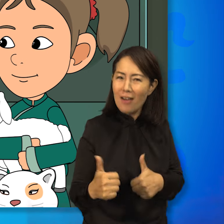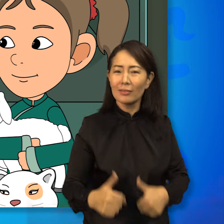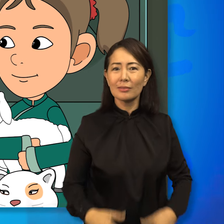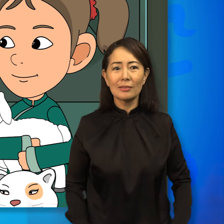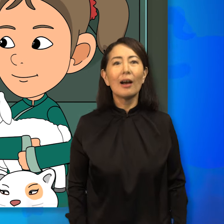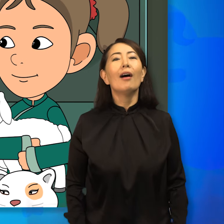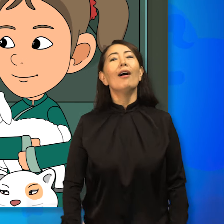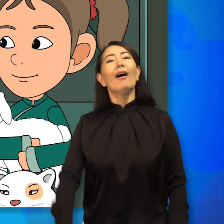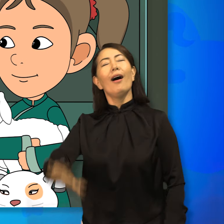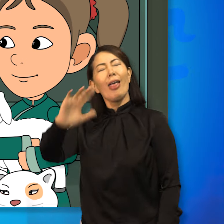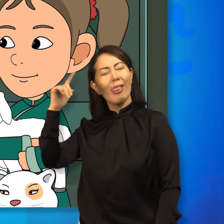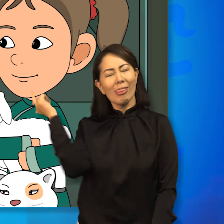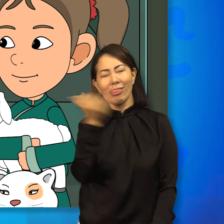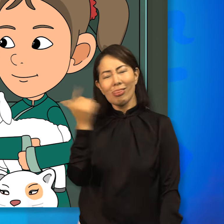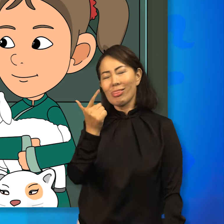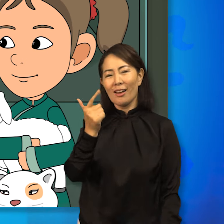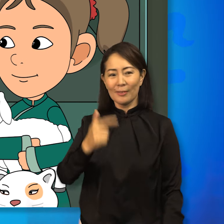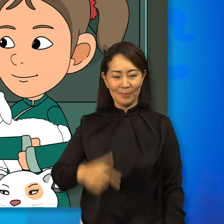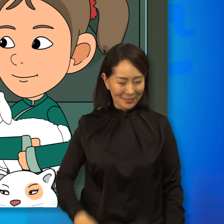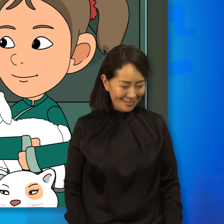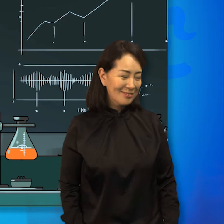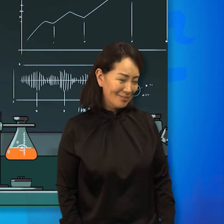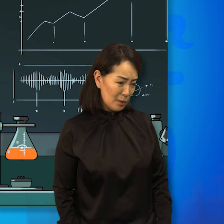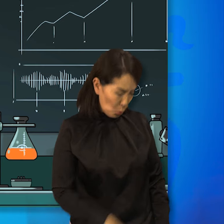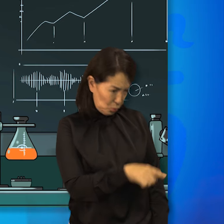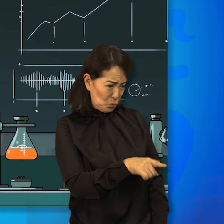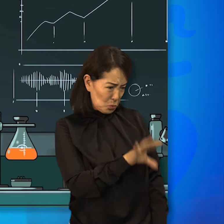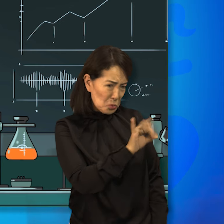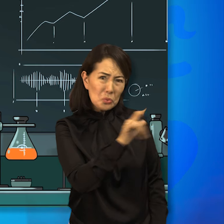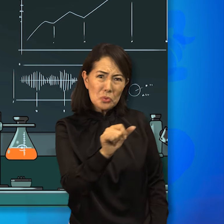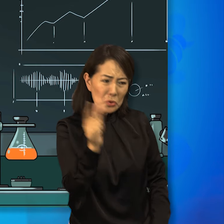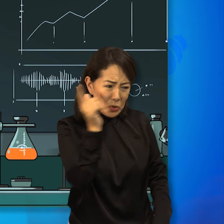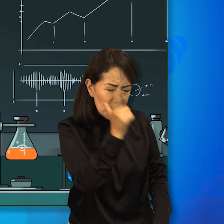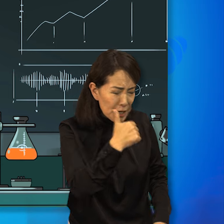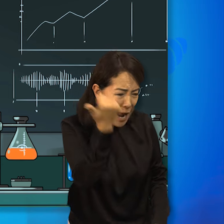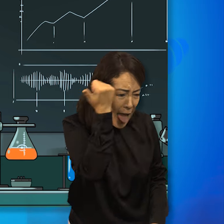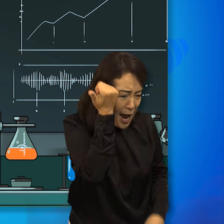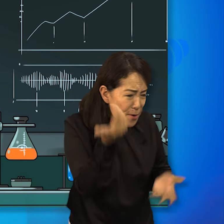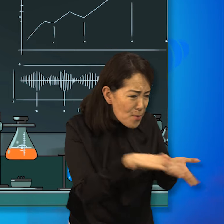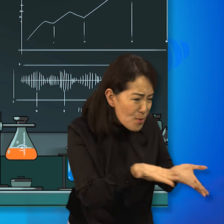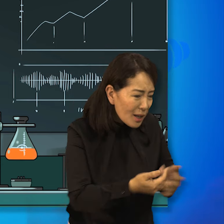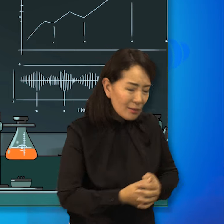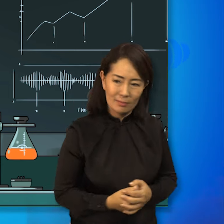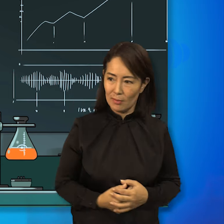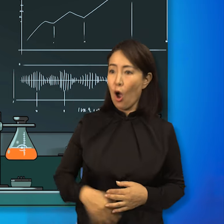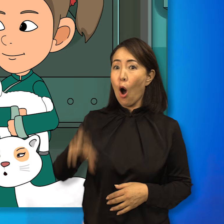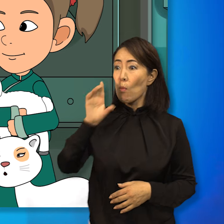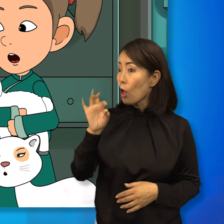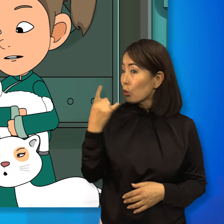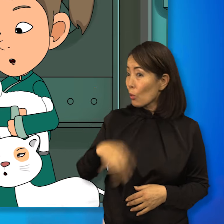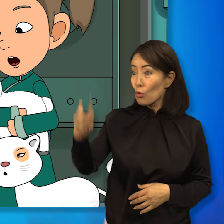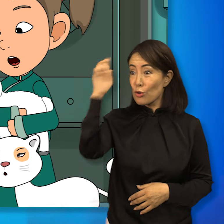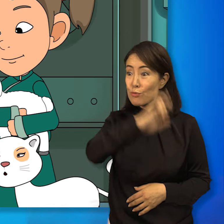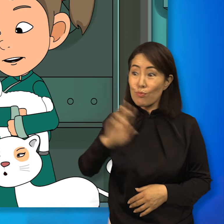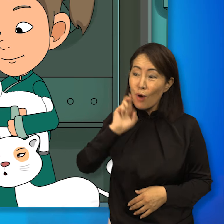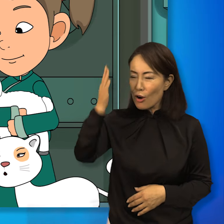Маргааш ах нь дахиад гоё үлгэр сонгоод байж заа юу. Пөөх, дахиад үлгэр байгаа хэрэгүү. Тэгэлгүй яах вэ?